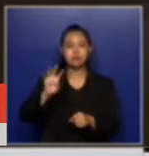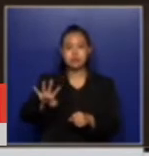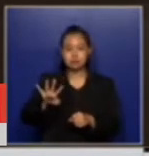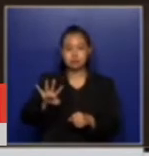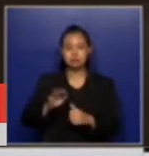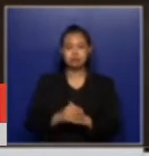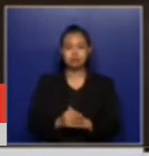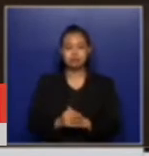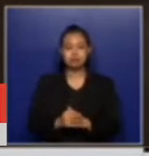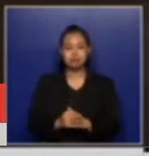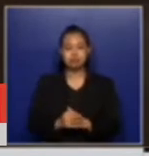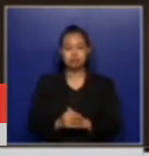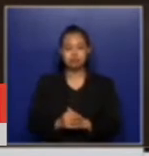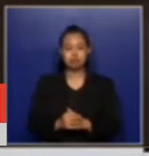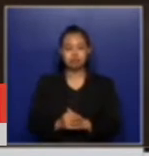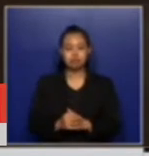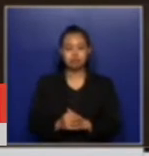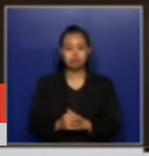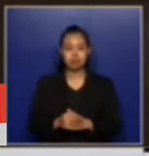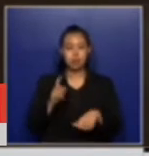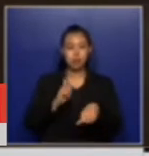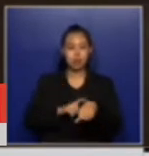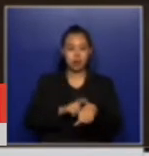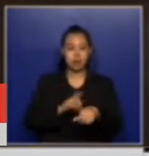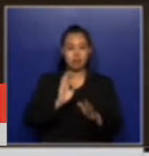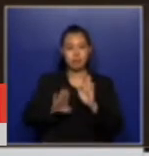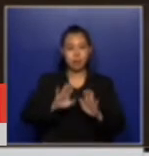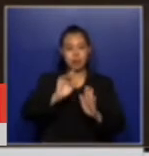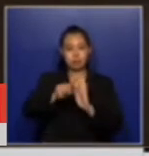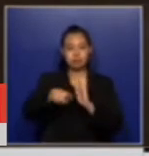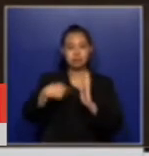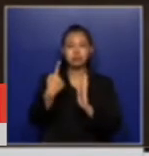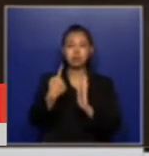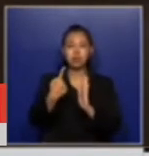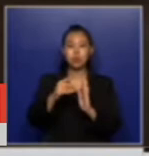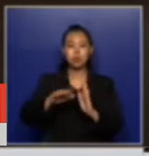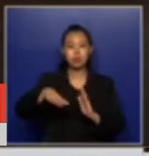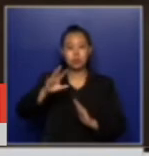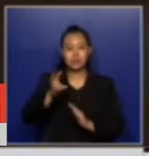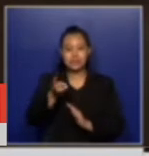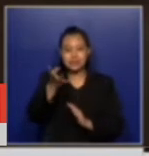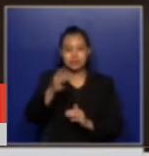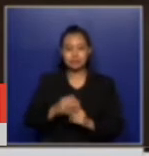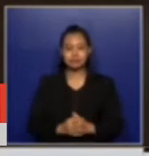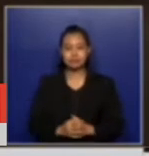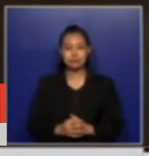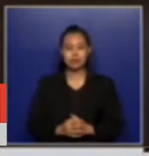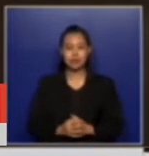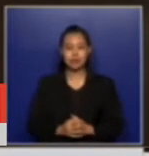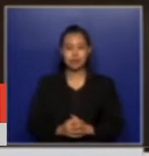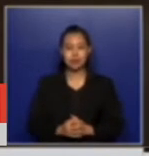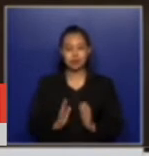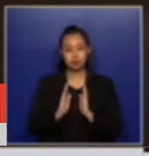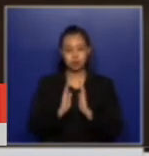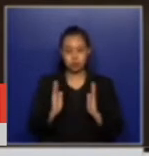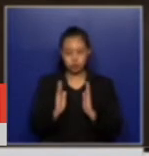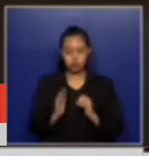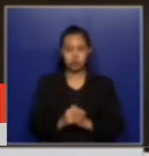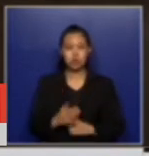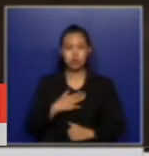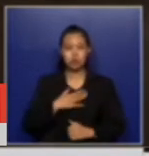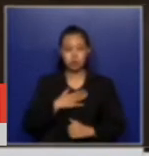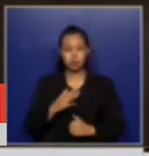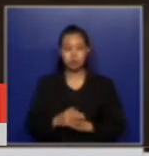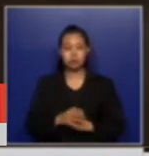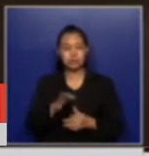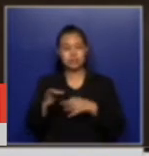2564นะซึ่งท่านใช้เวลาประมาณชั่วโมงกว่าแต่กราบเรียนด้วยความเคารพว่าสิ่งที่ผมกำลังจะอภิปร